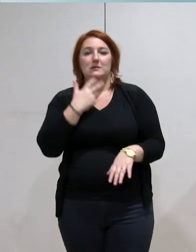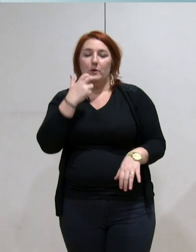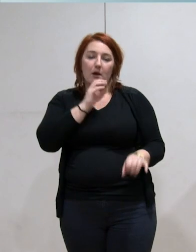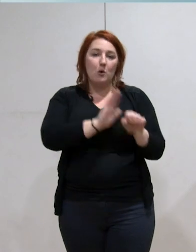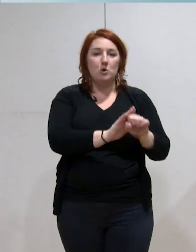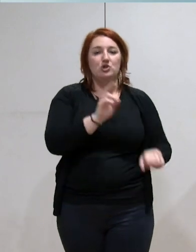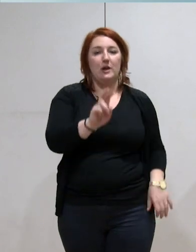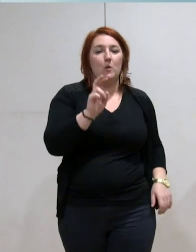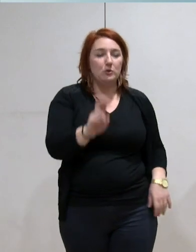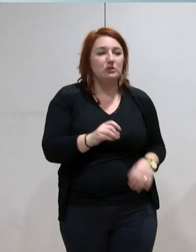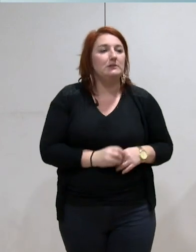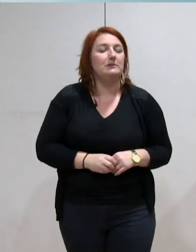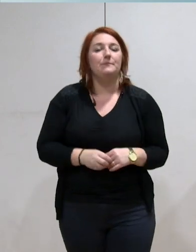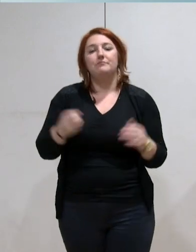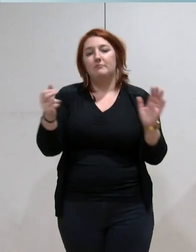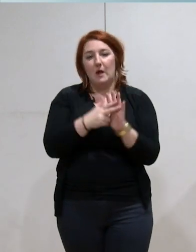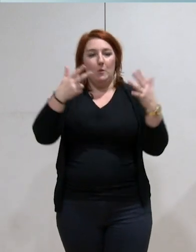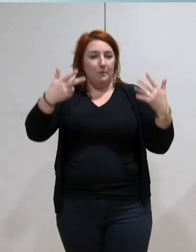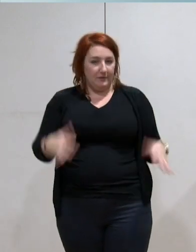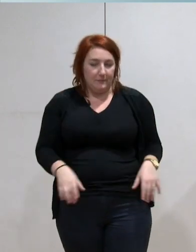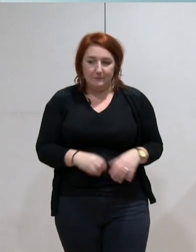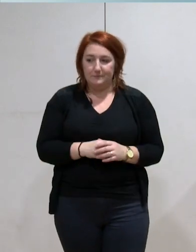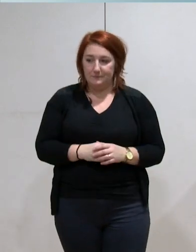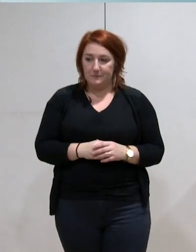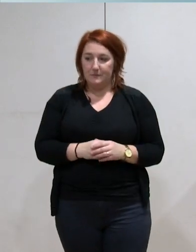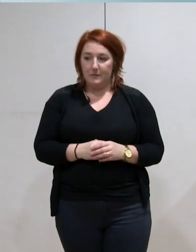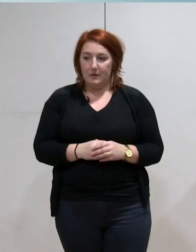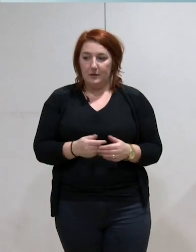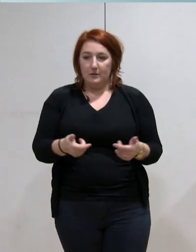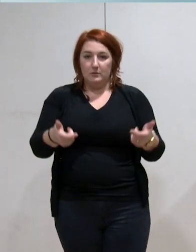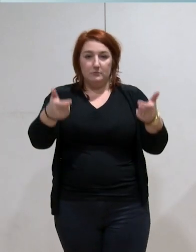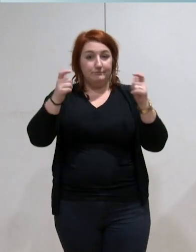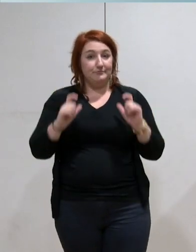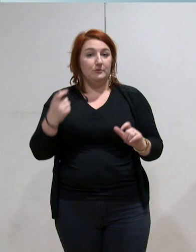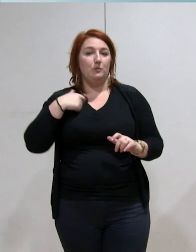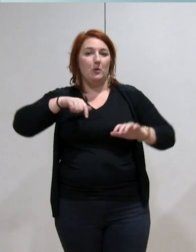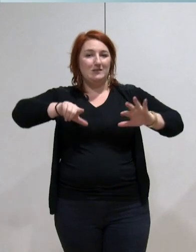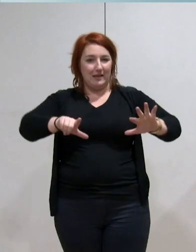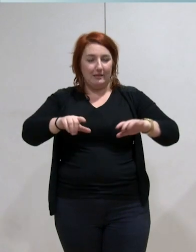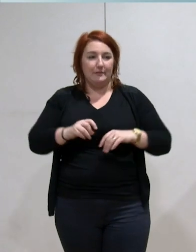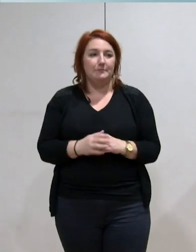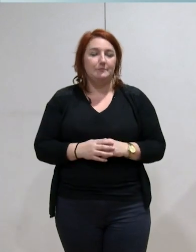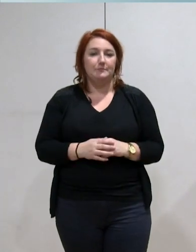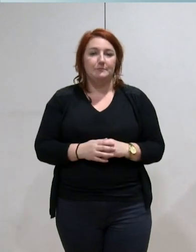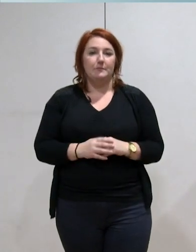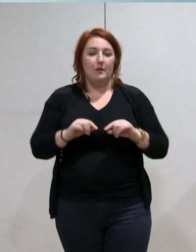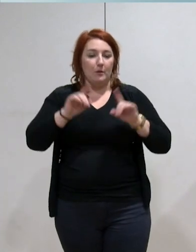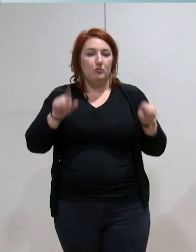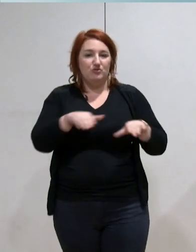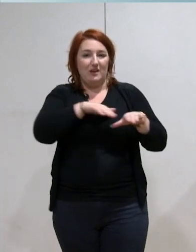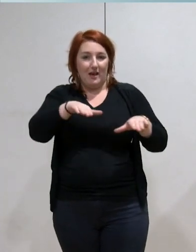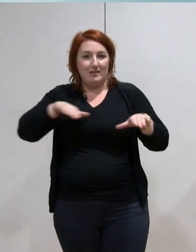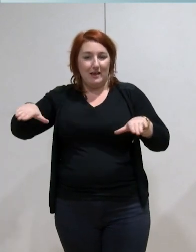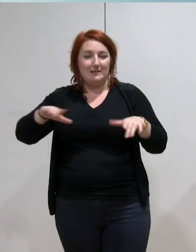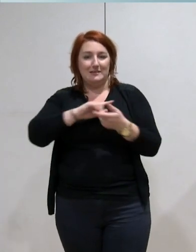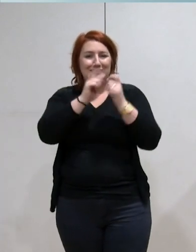gauche et écologistes délibération adoptée délibération numéro 7 les budgets annexes